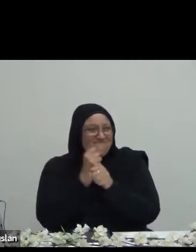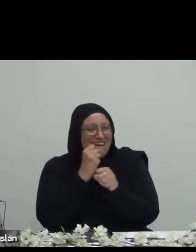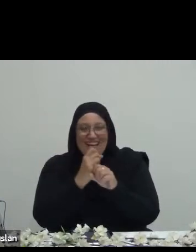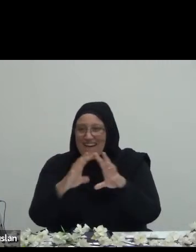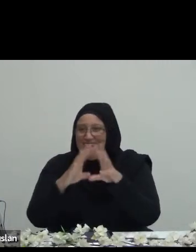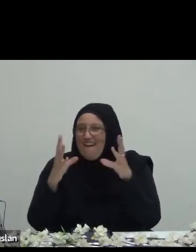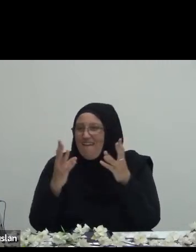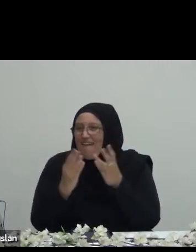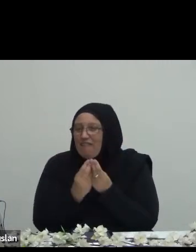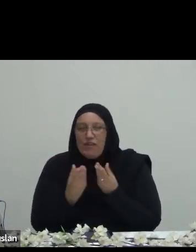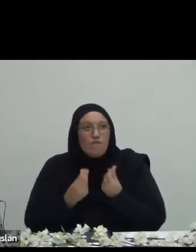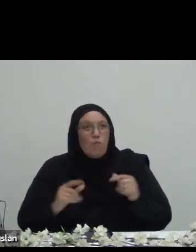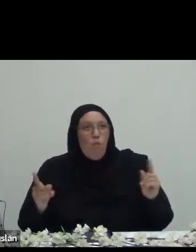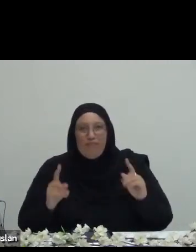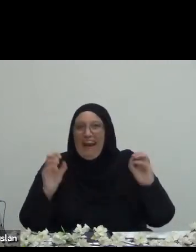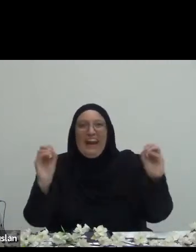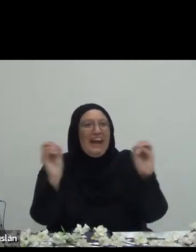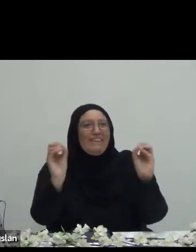السلام